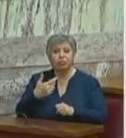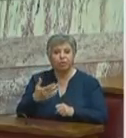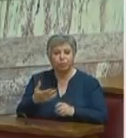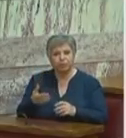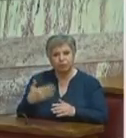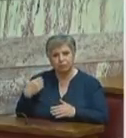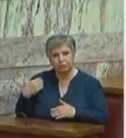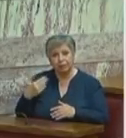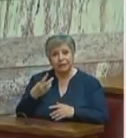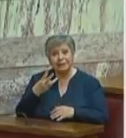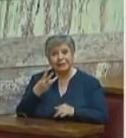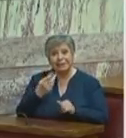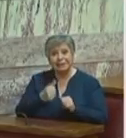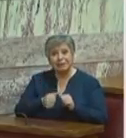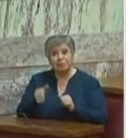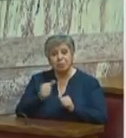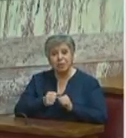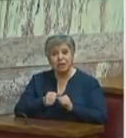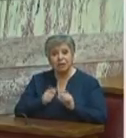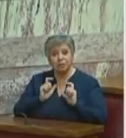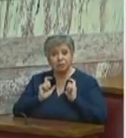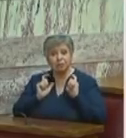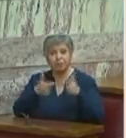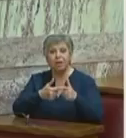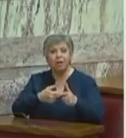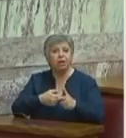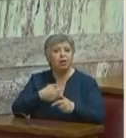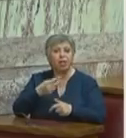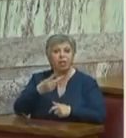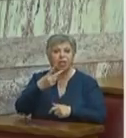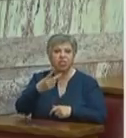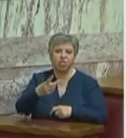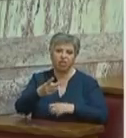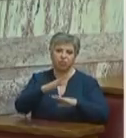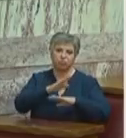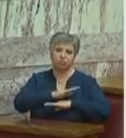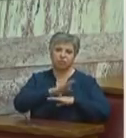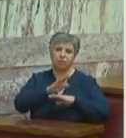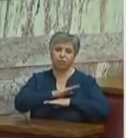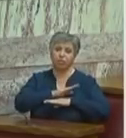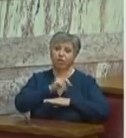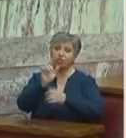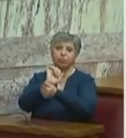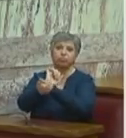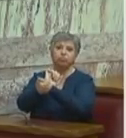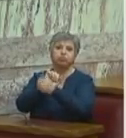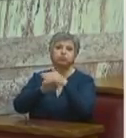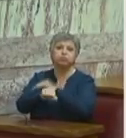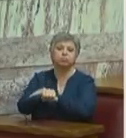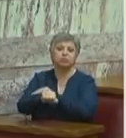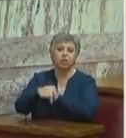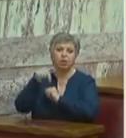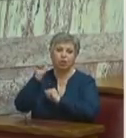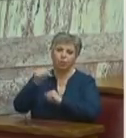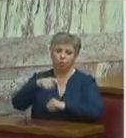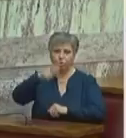τους 2 στρατιωτικούς μας στις φυλακές της Αδριανούπολης. Αλλά ας πάρουμε το θέμα